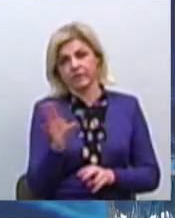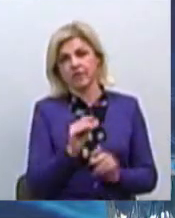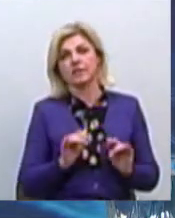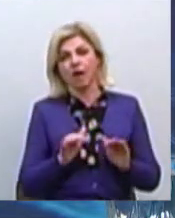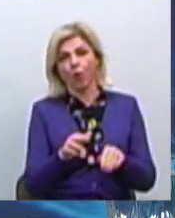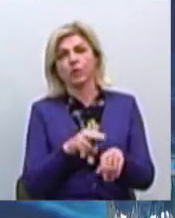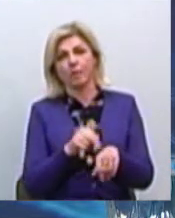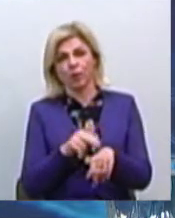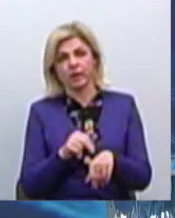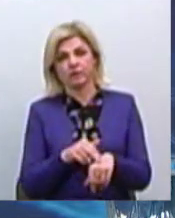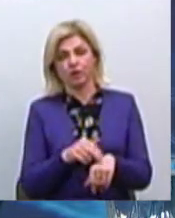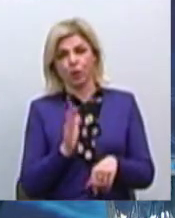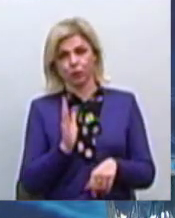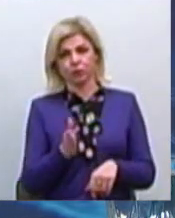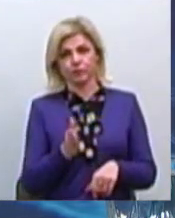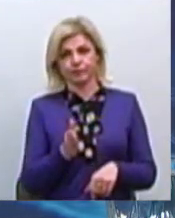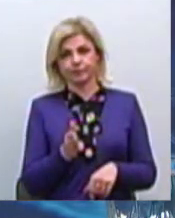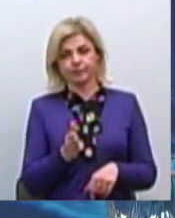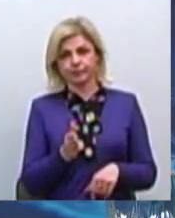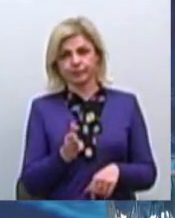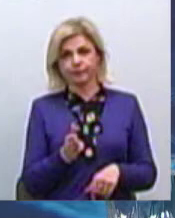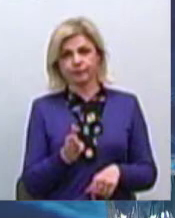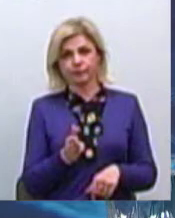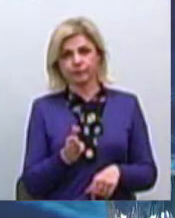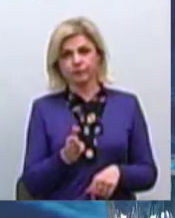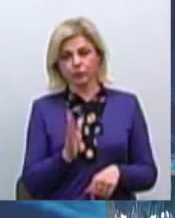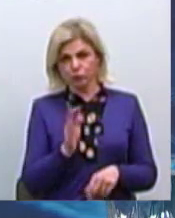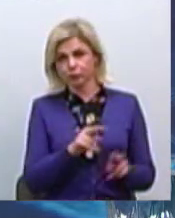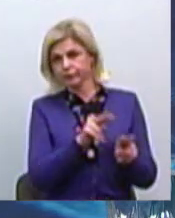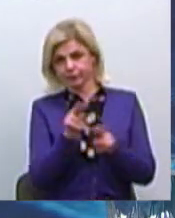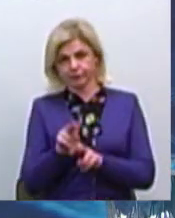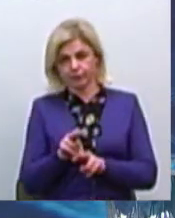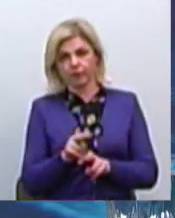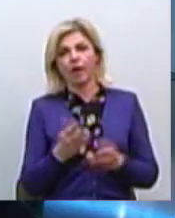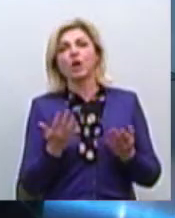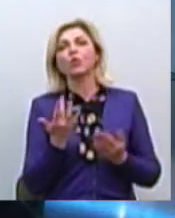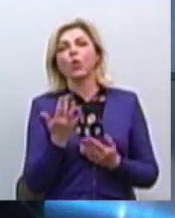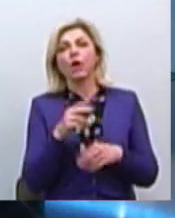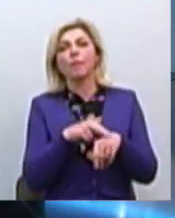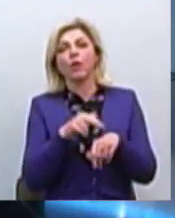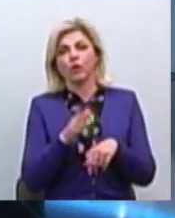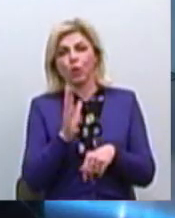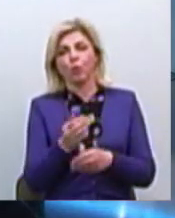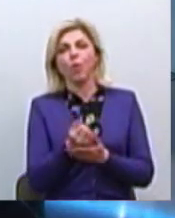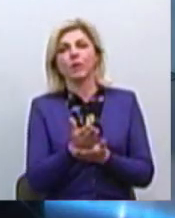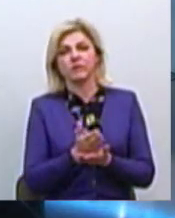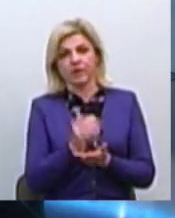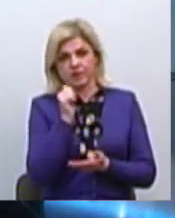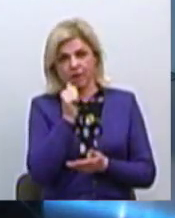поліція буде обхвачена. А яка кількість правоохоронців буде забезпечувати порядок